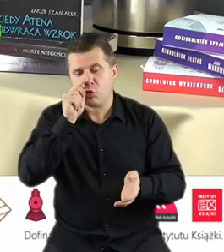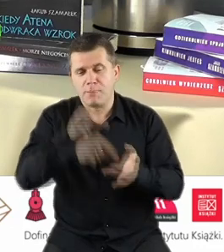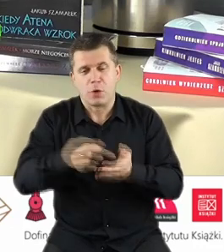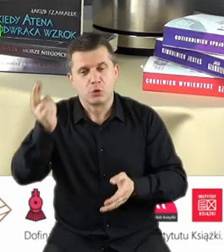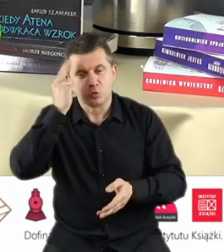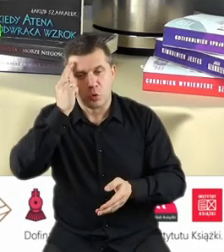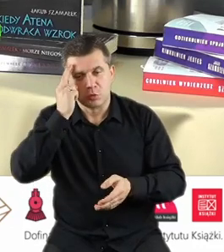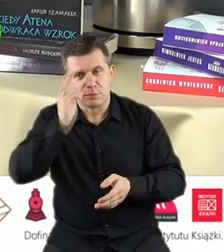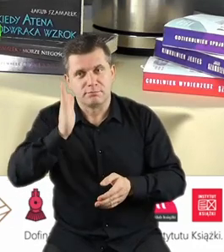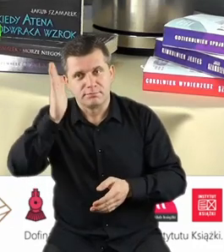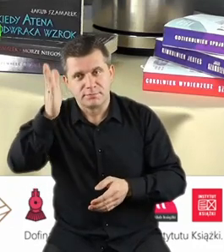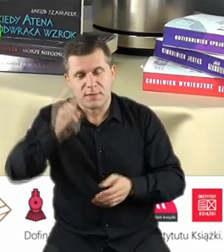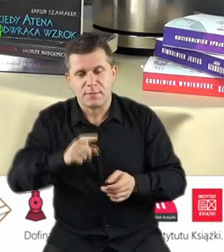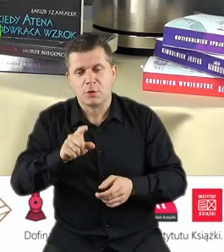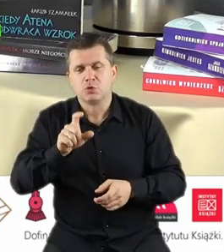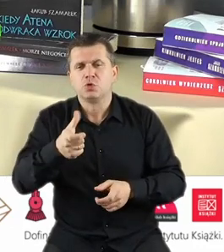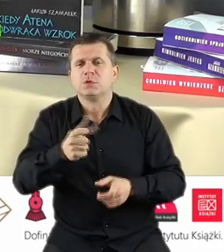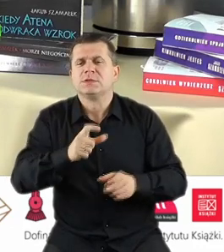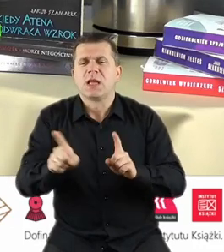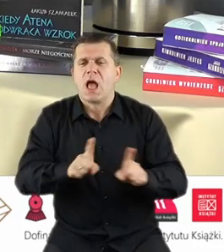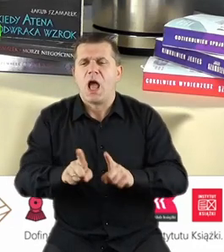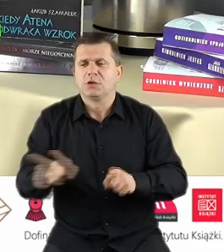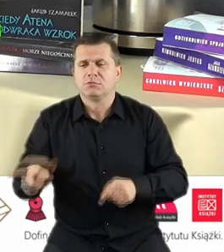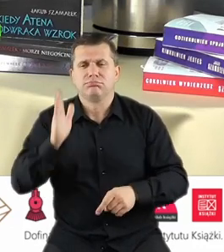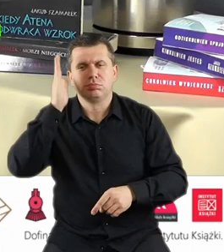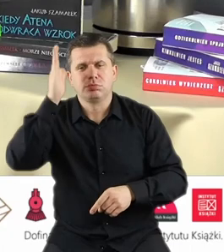naprawdę oznacza dla ludzi, którzy wchodzą w dorosłość